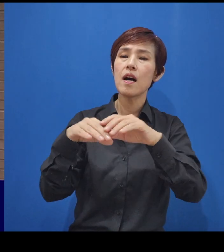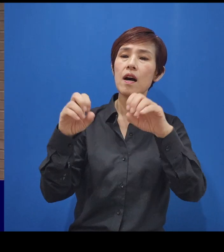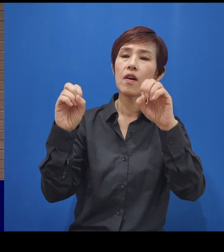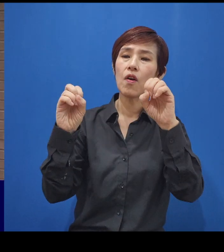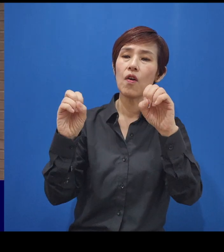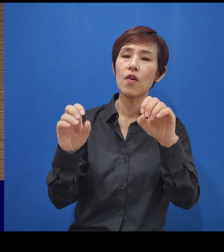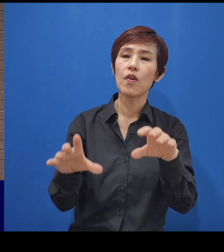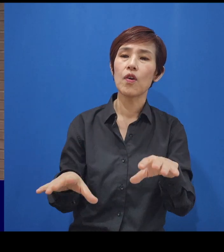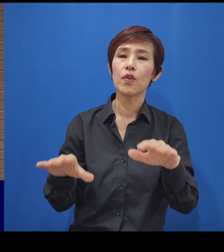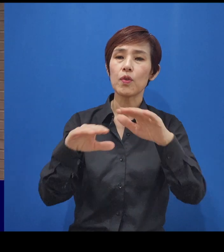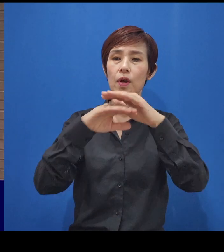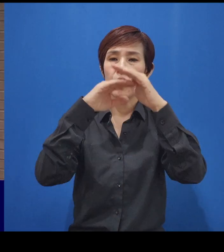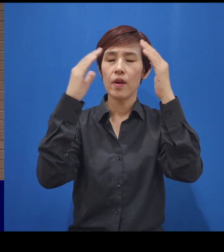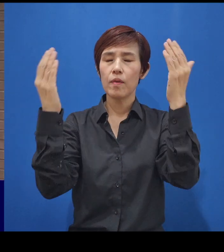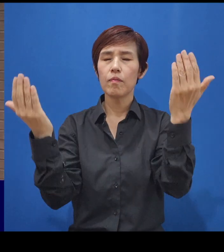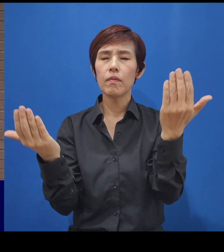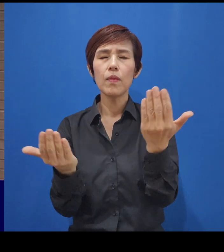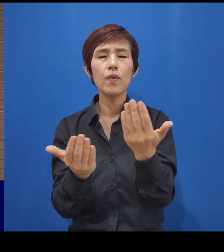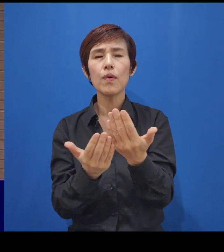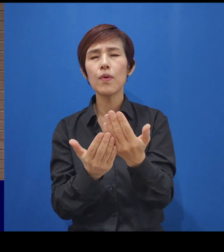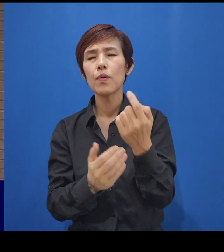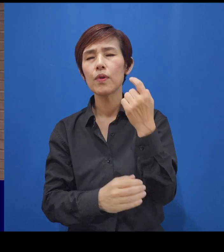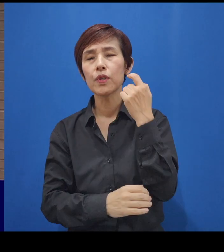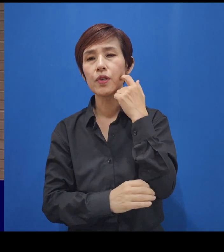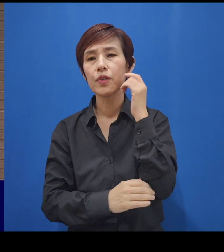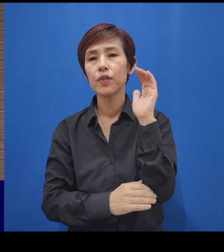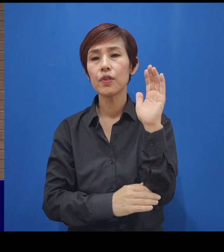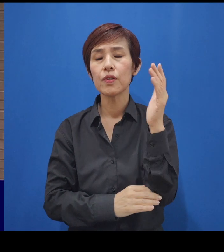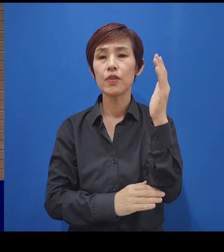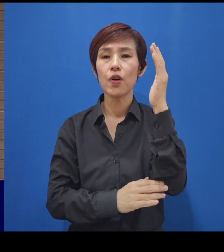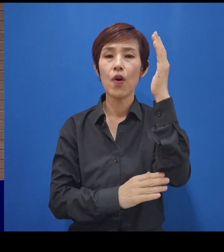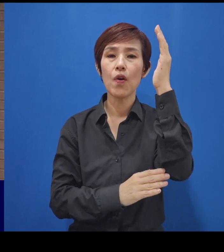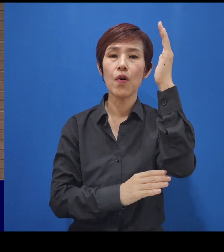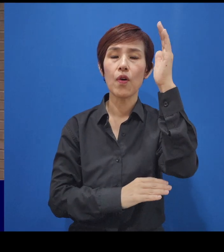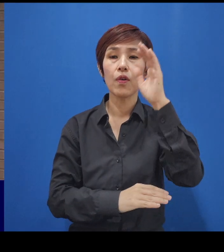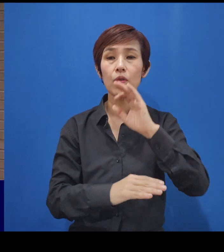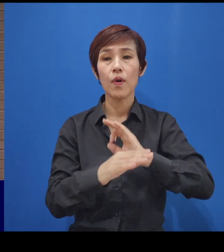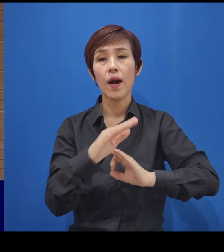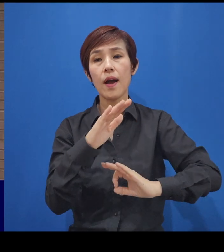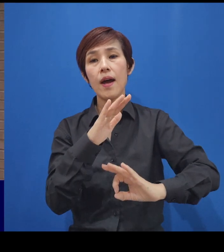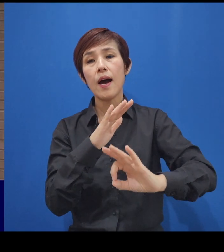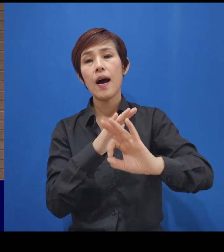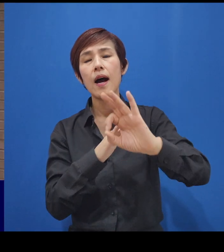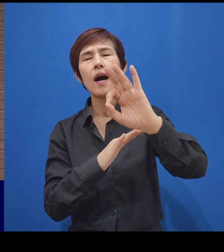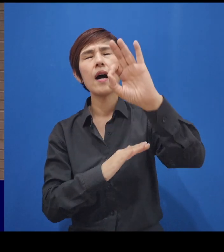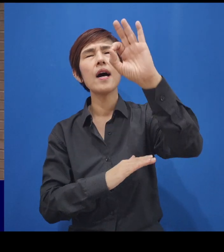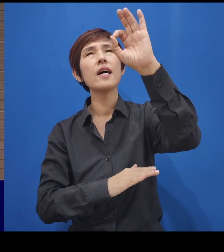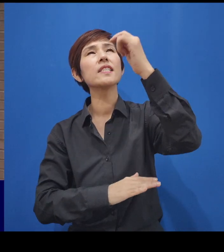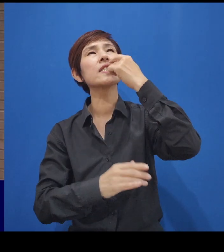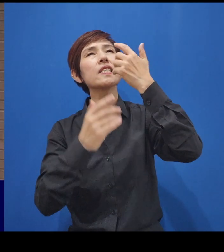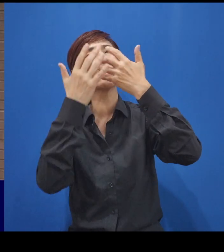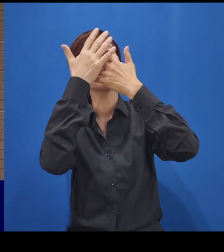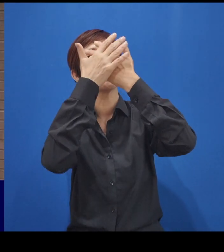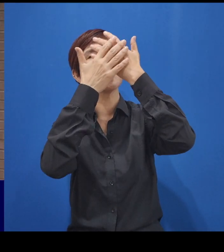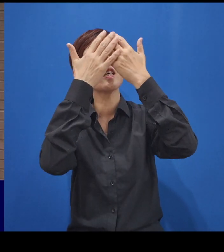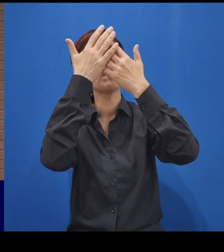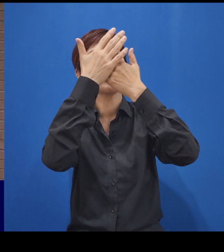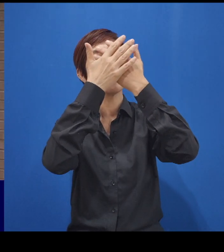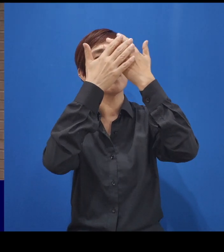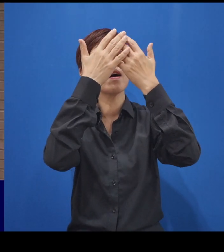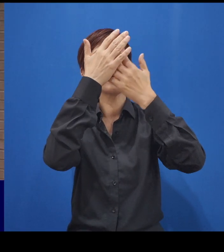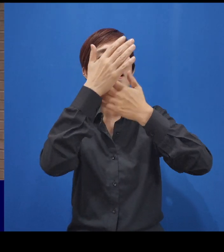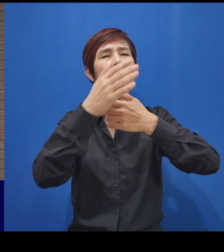세상 헛된 모든 영광 아침